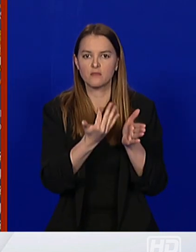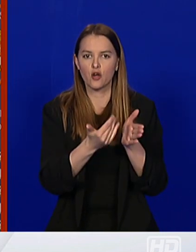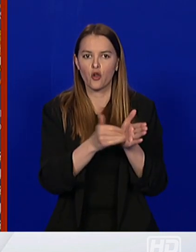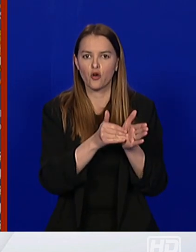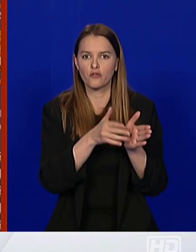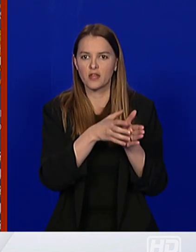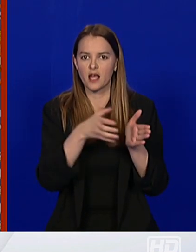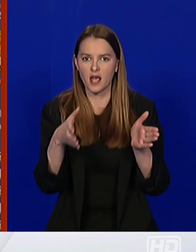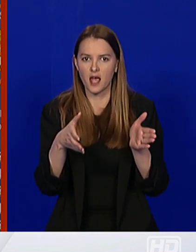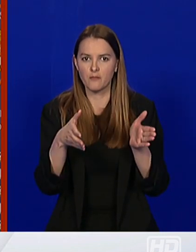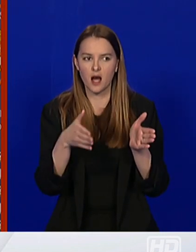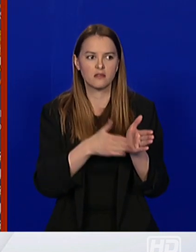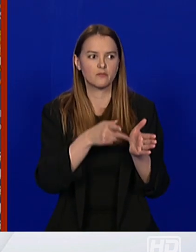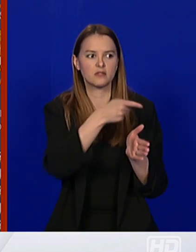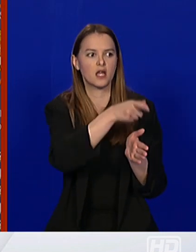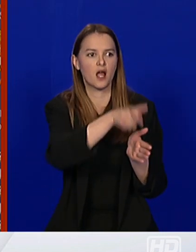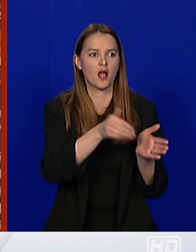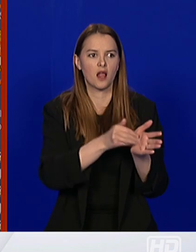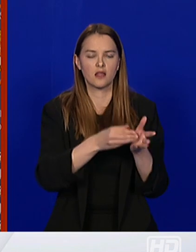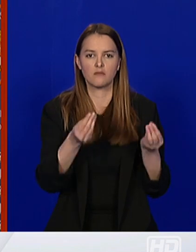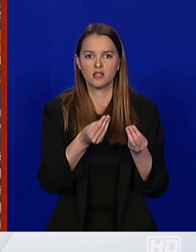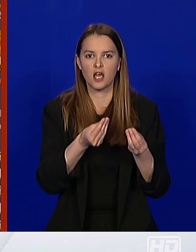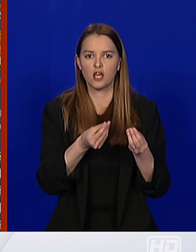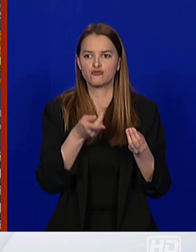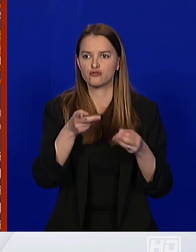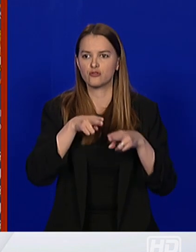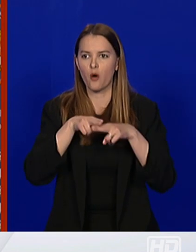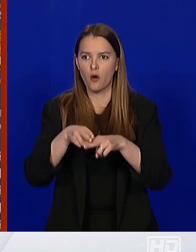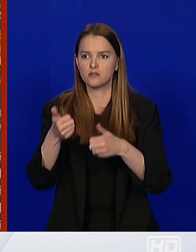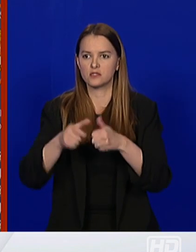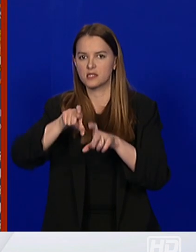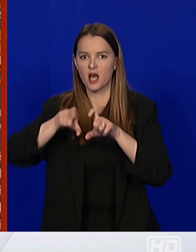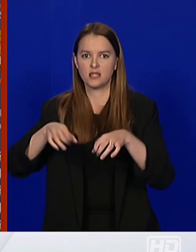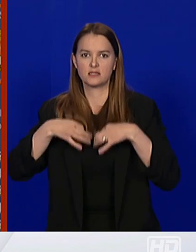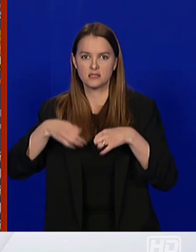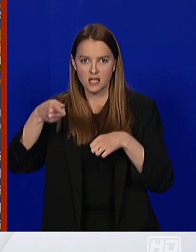bolničke ustanove ili do doma zdravlja gdje treba obaviti pretragu.